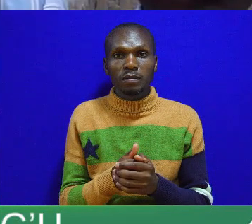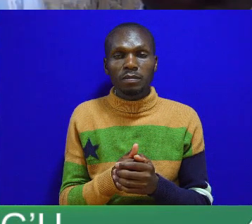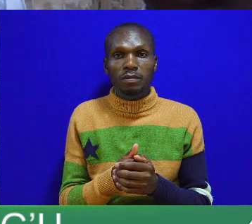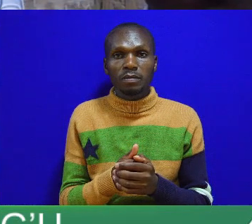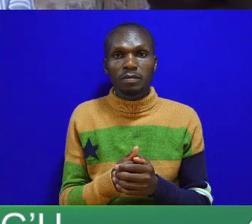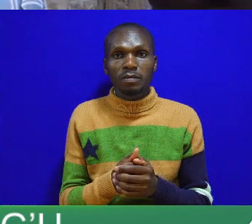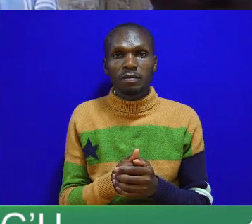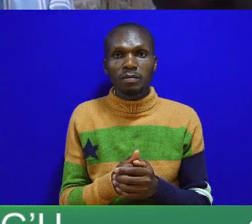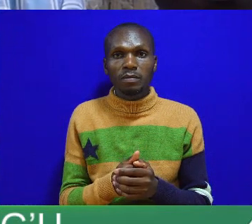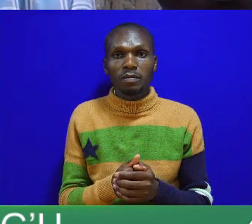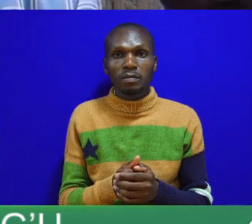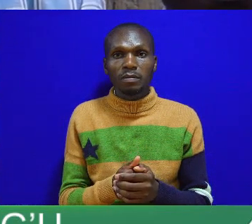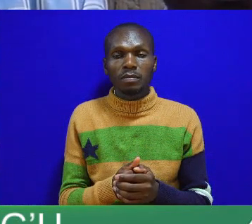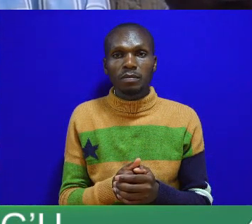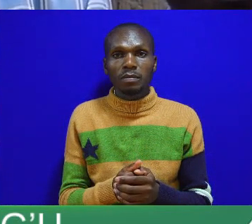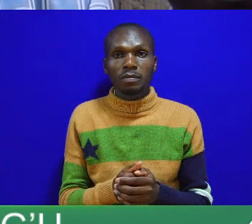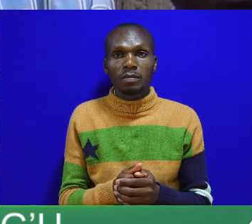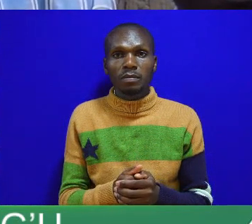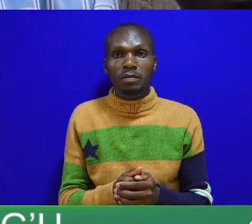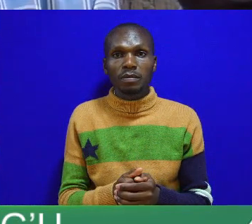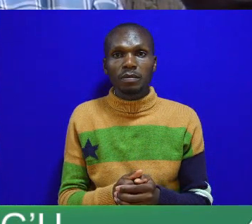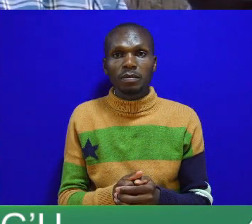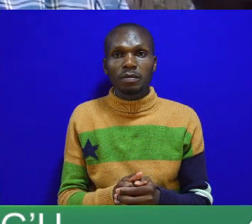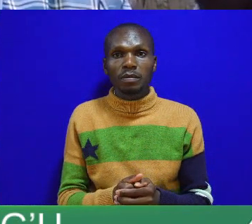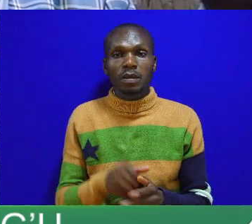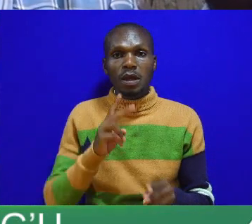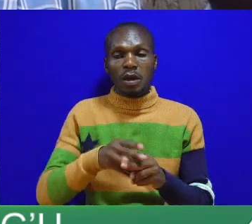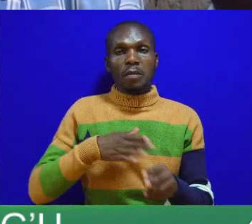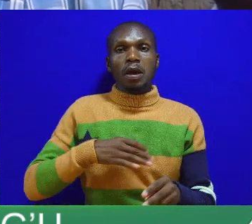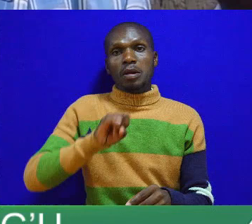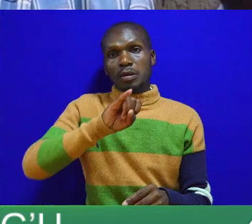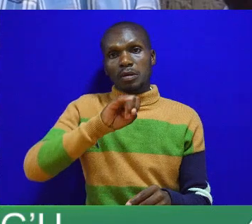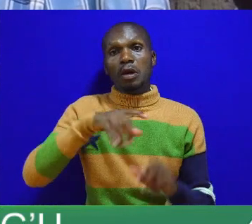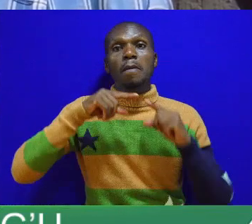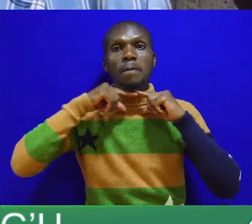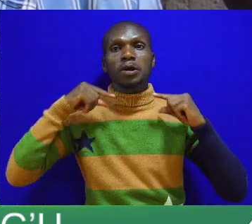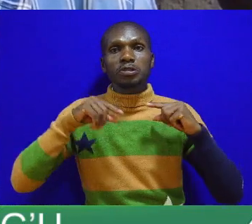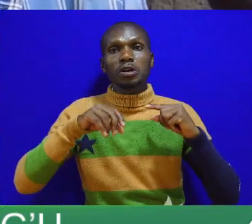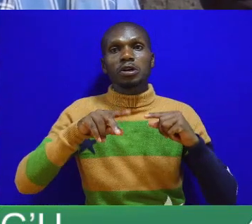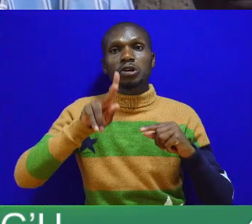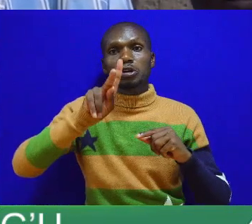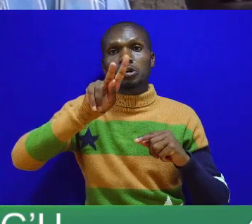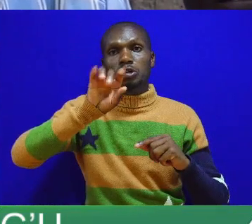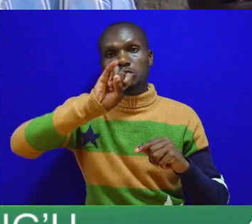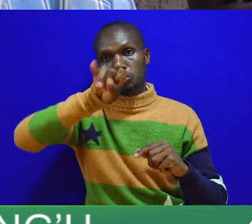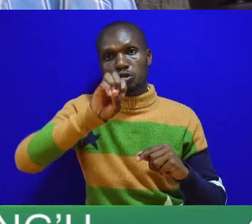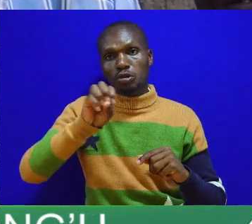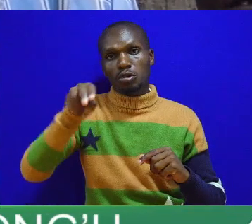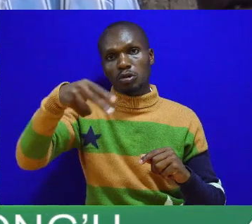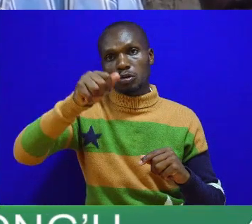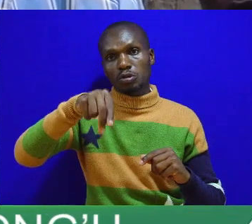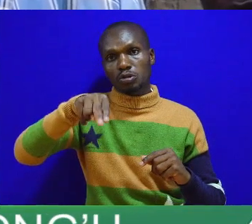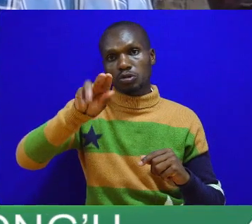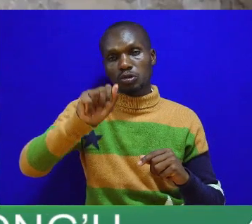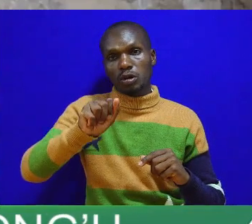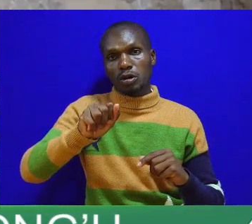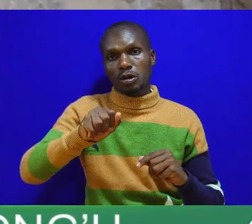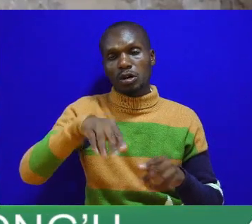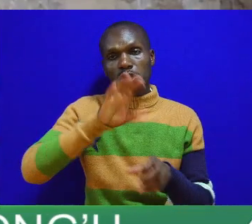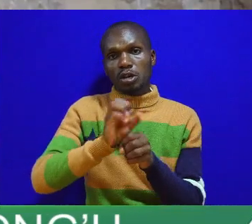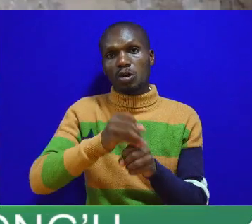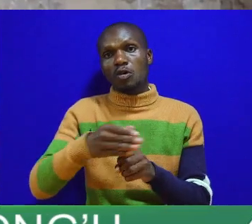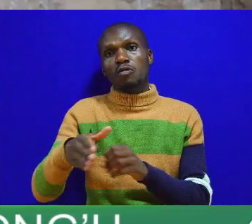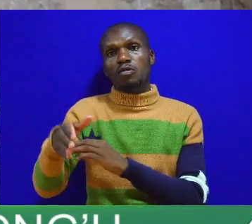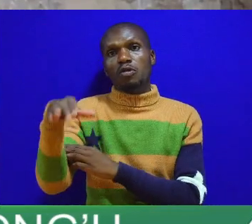sama yeta ngoro kwa Pastor Joshua Mokoa Kuruase kanisa ya Masosa, Church of God in East Africa,